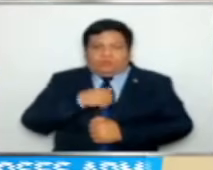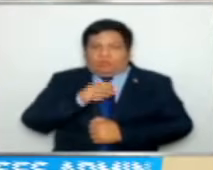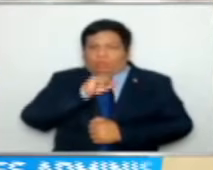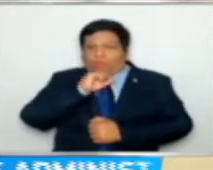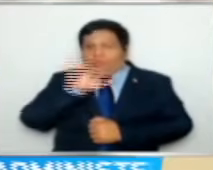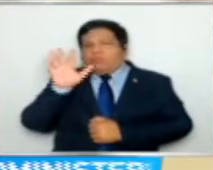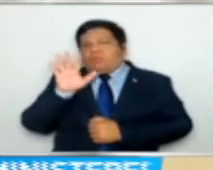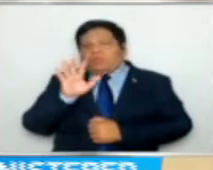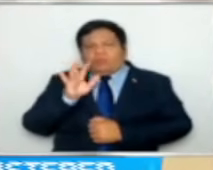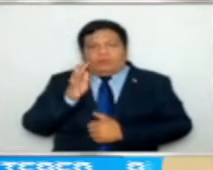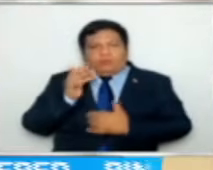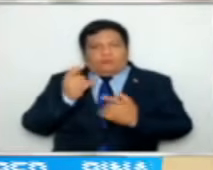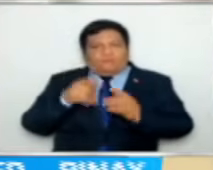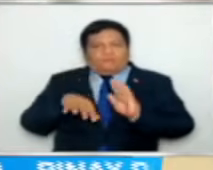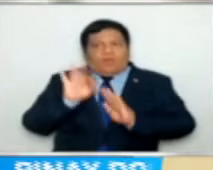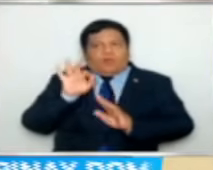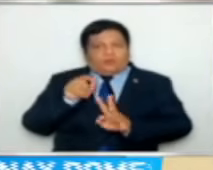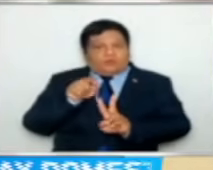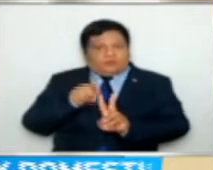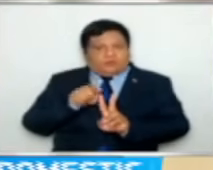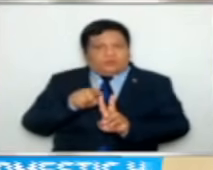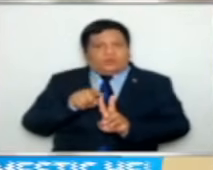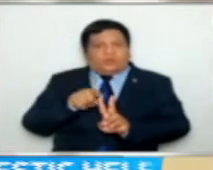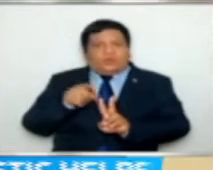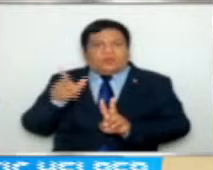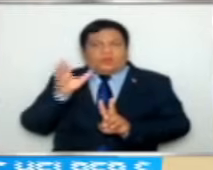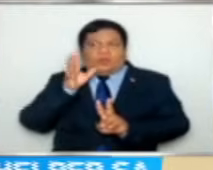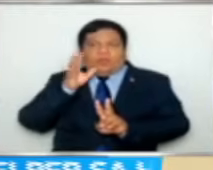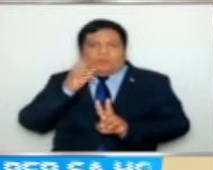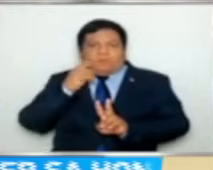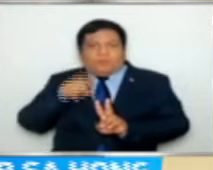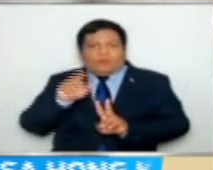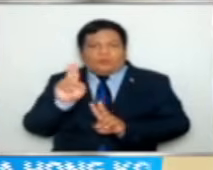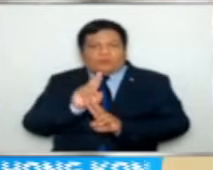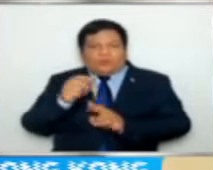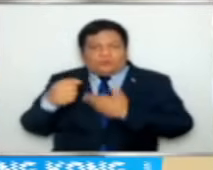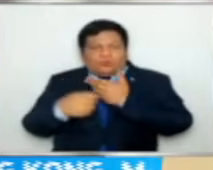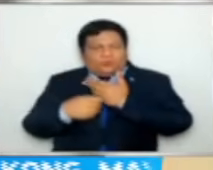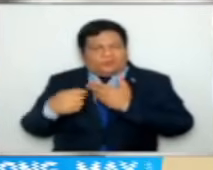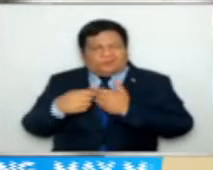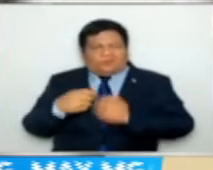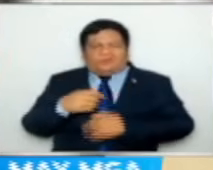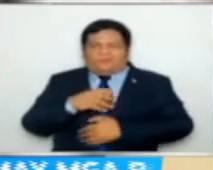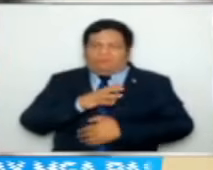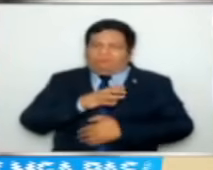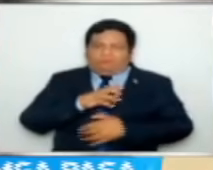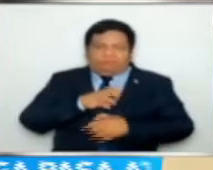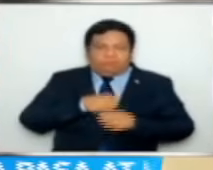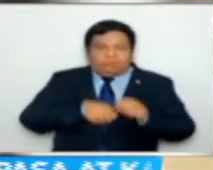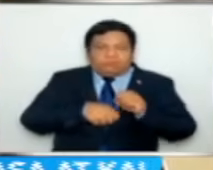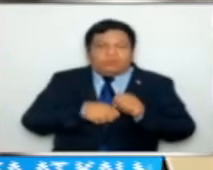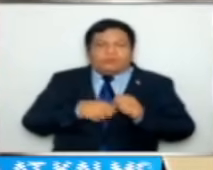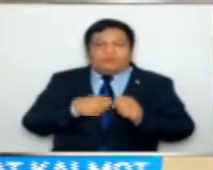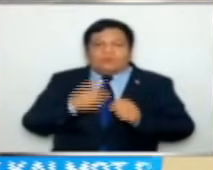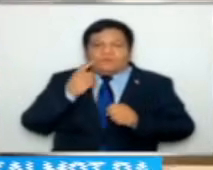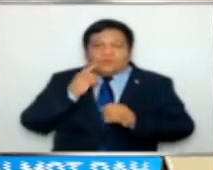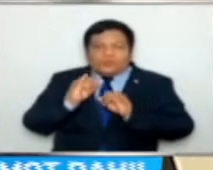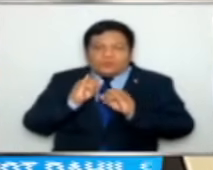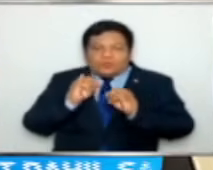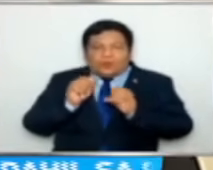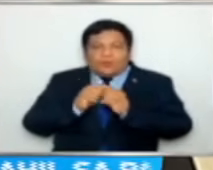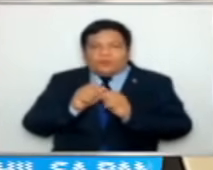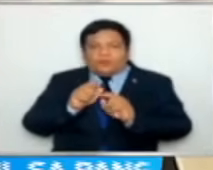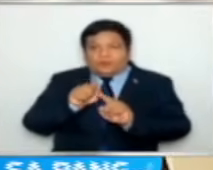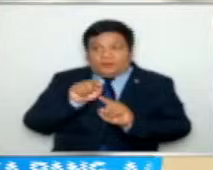We were shocked to learn na itong bata pinagamit ng mismo niyang ina. That is very boring. Per interview ng ating mga kasama, ng ating mga agents, sa